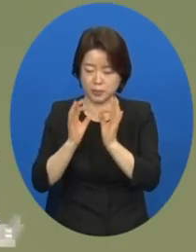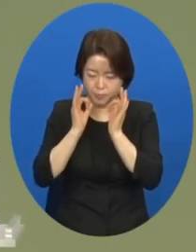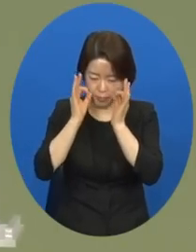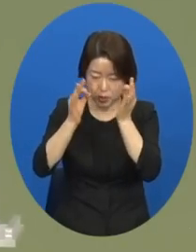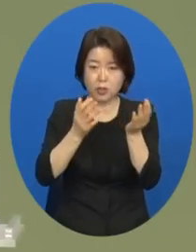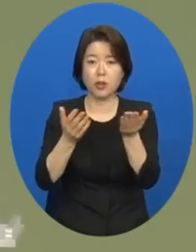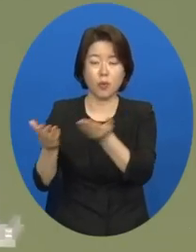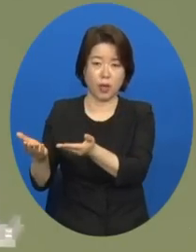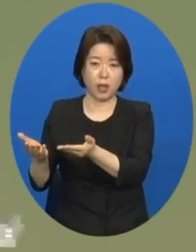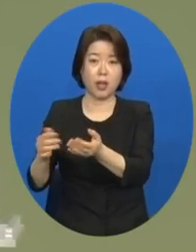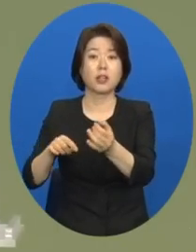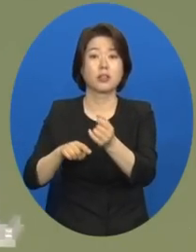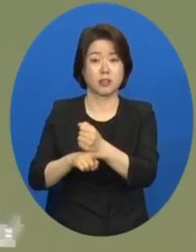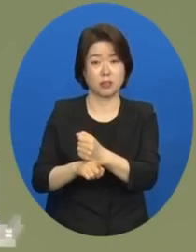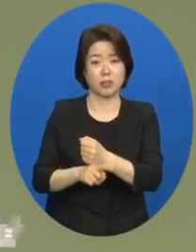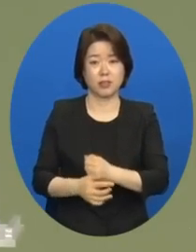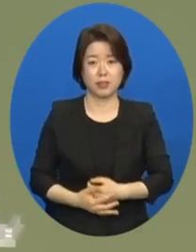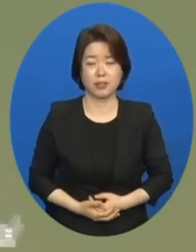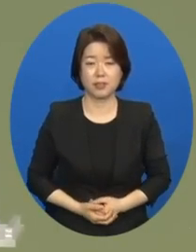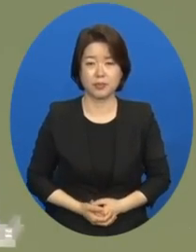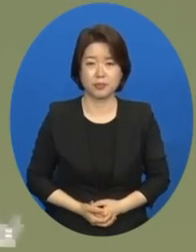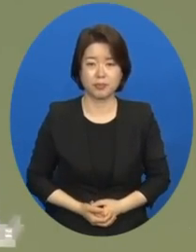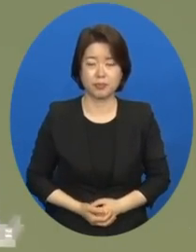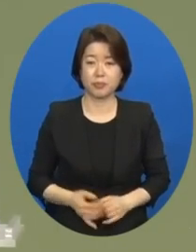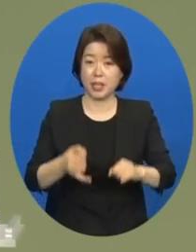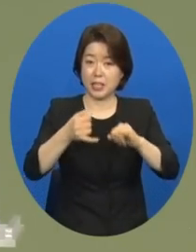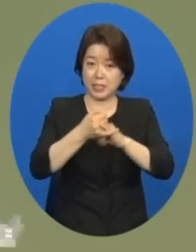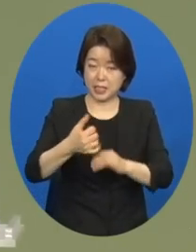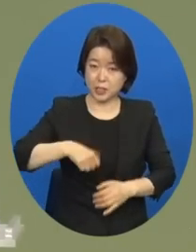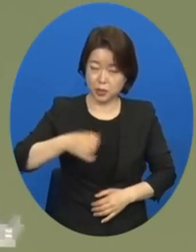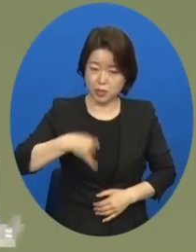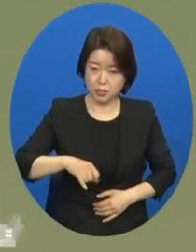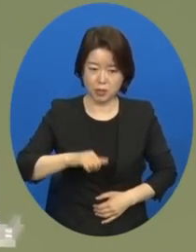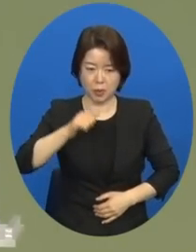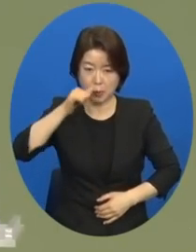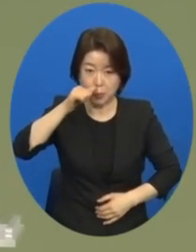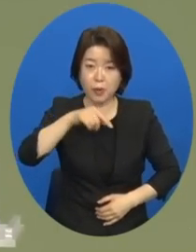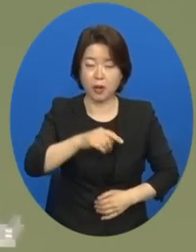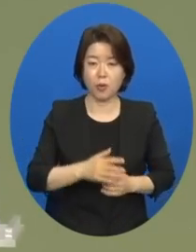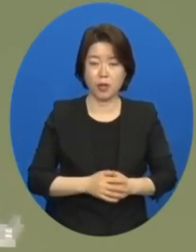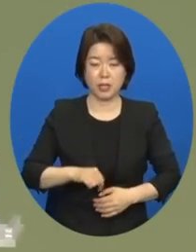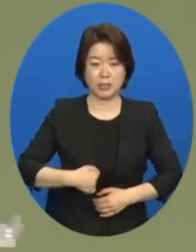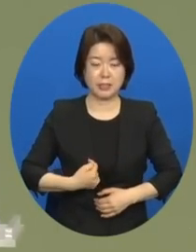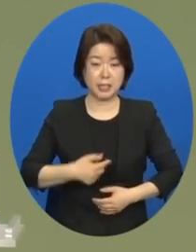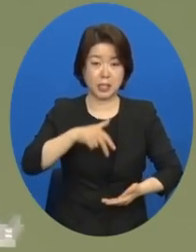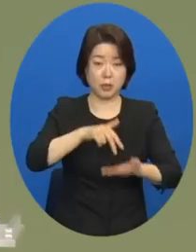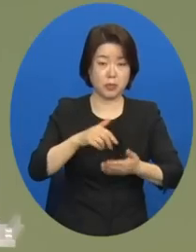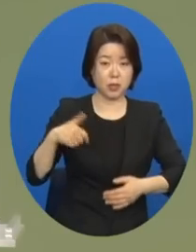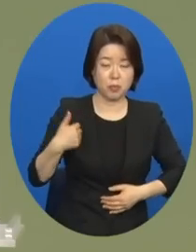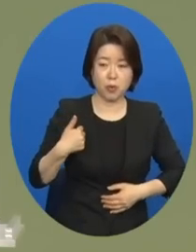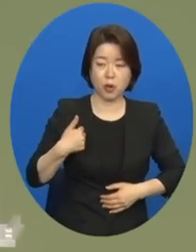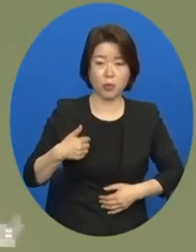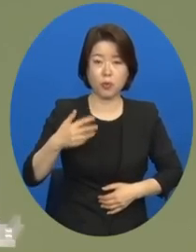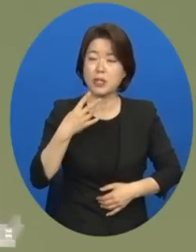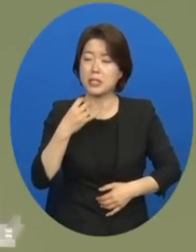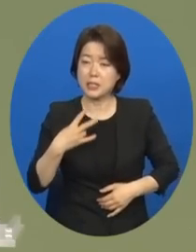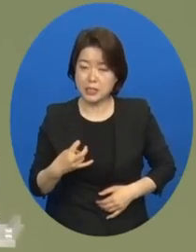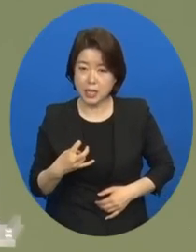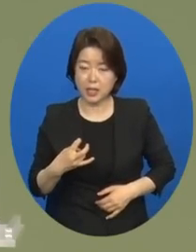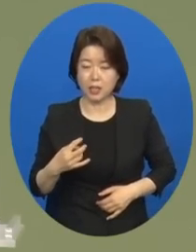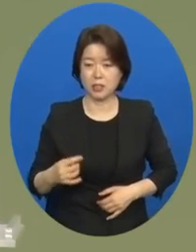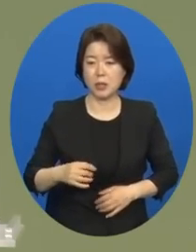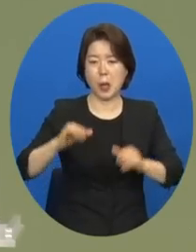다했다는 뜻입니다 약속의 자녀를 멸시하고 자기 주제를 모르고 살아와 이삭을 희롱하고